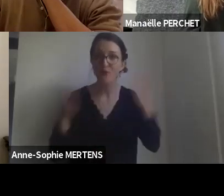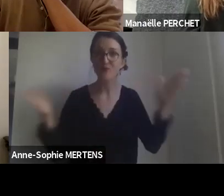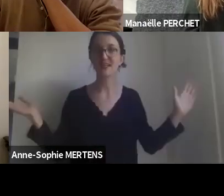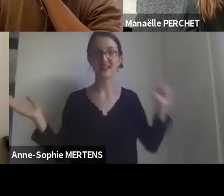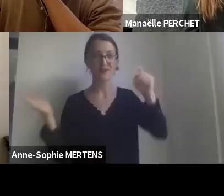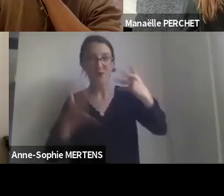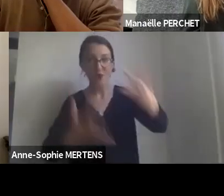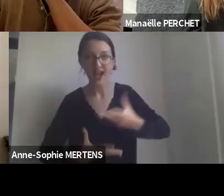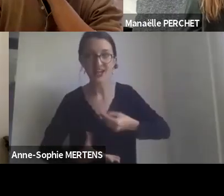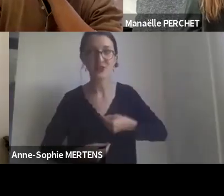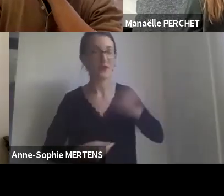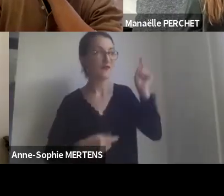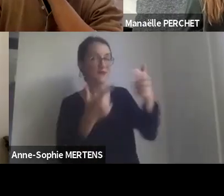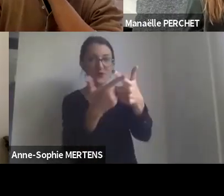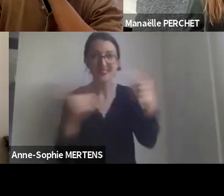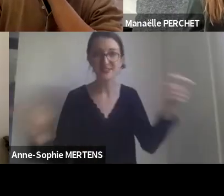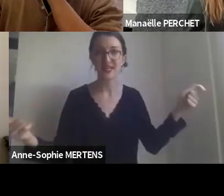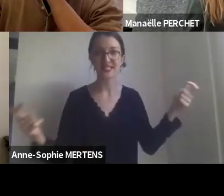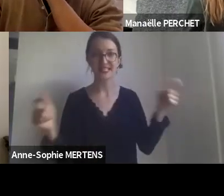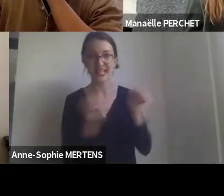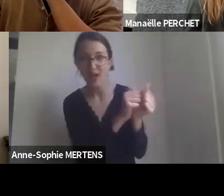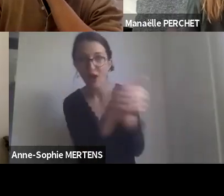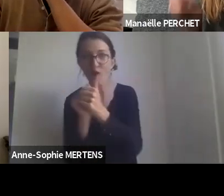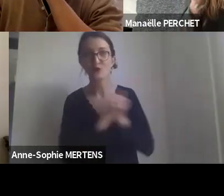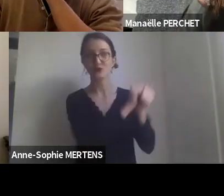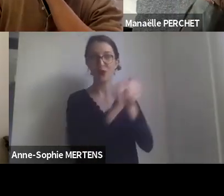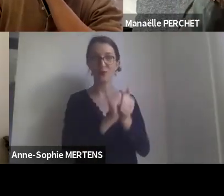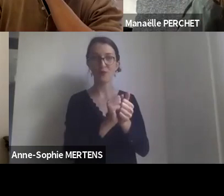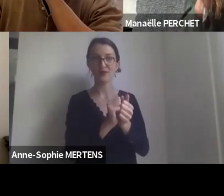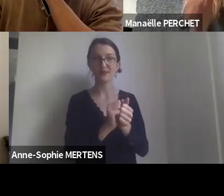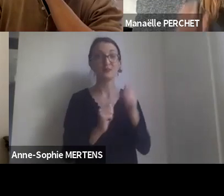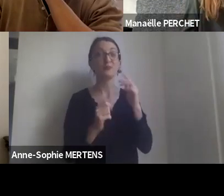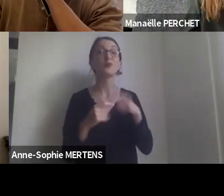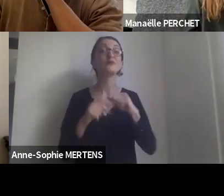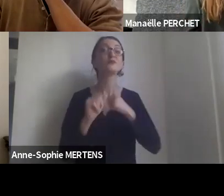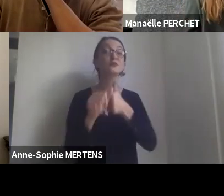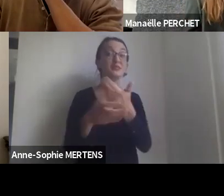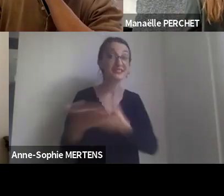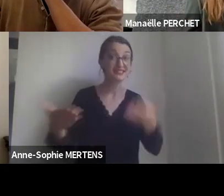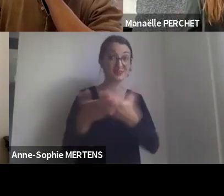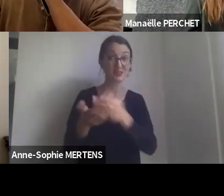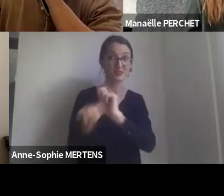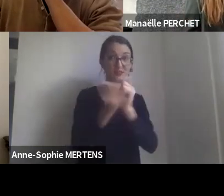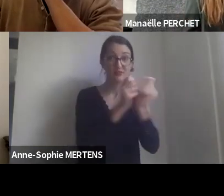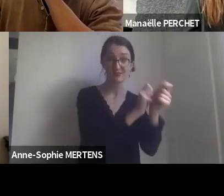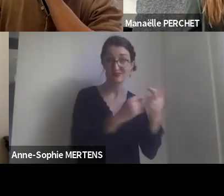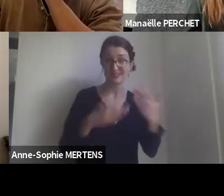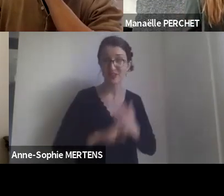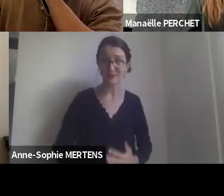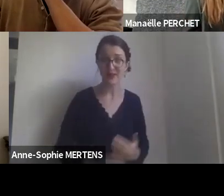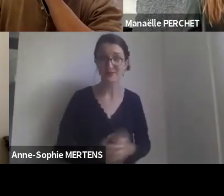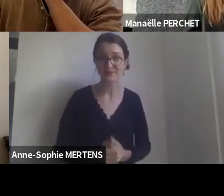solutions dont on a besoin pour répondre aux défis auxquels on est confrontés et qui sont immenses et complexes. Merci